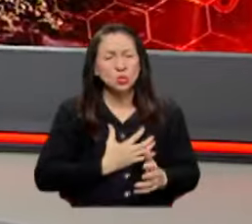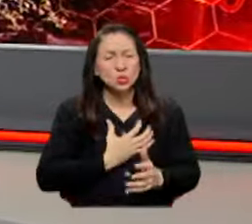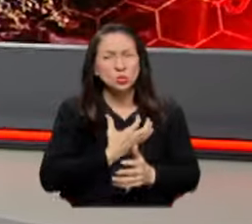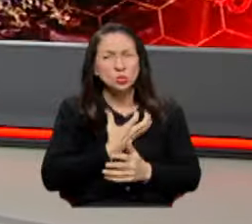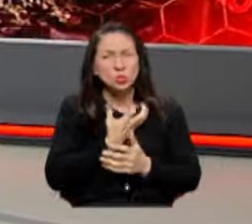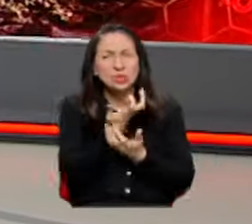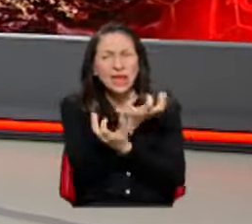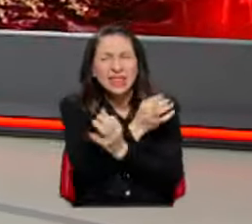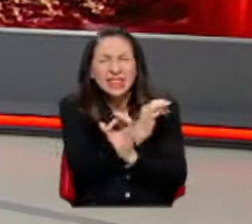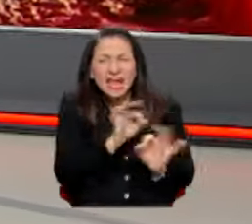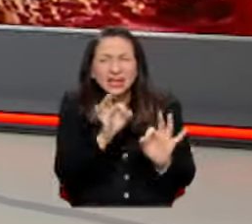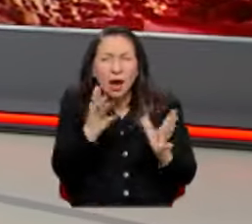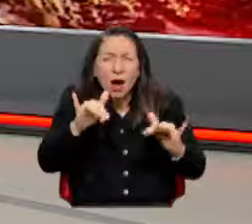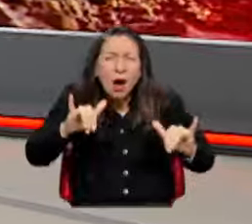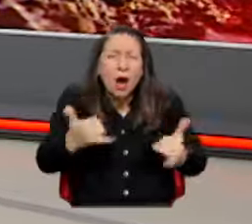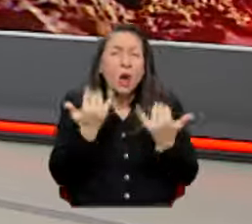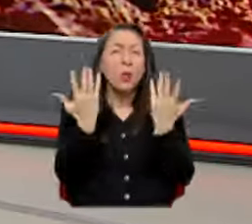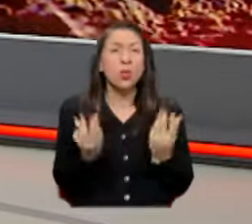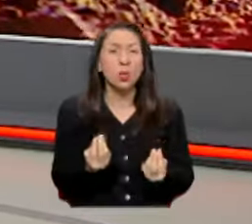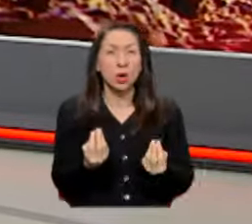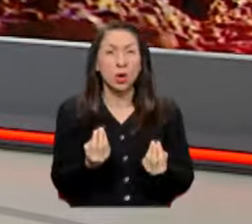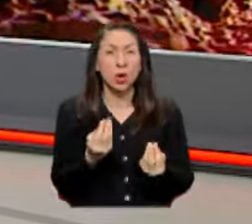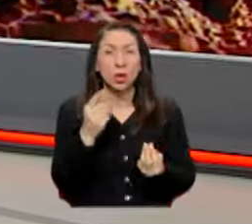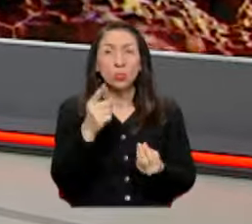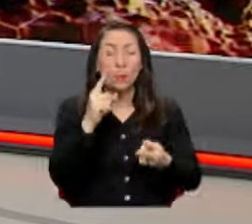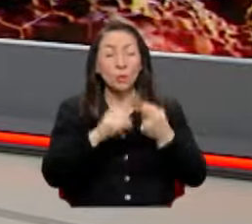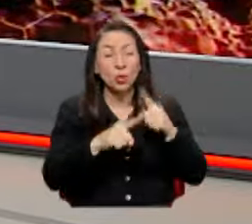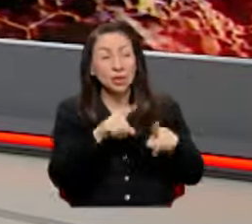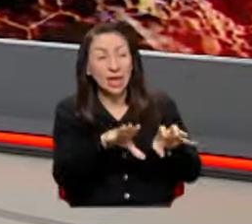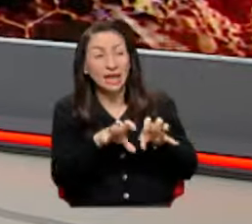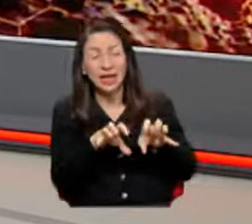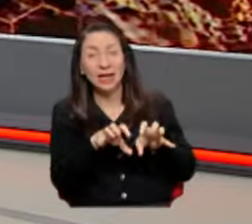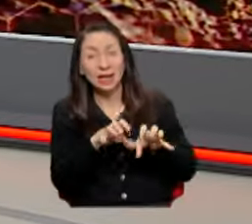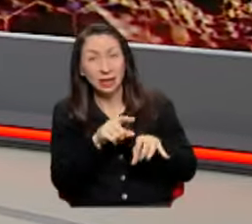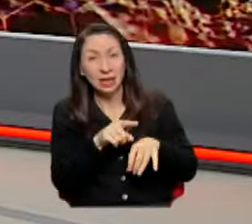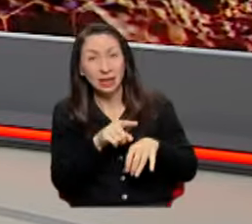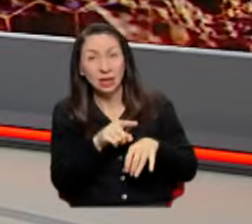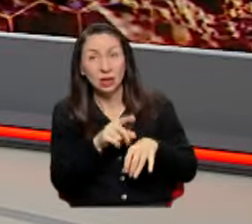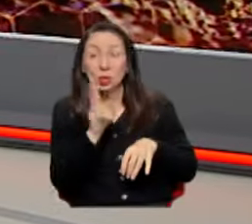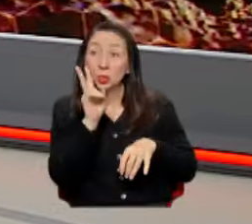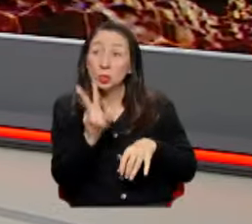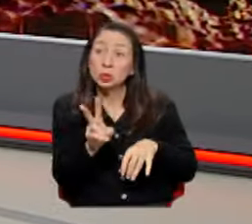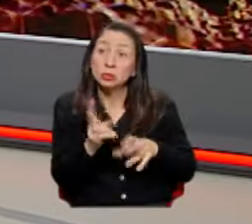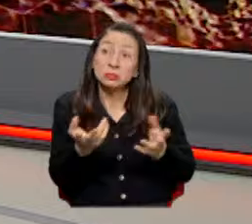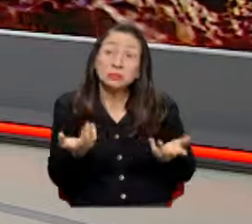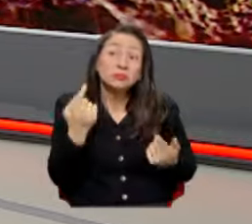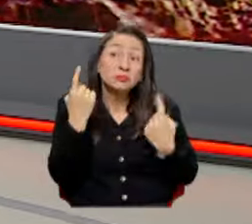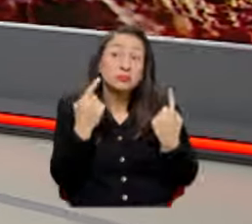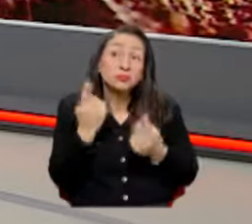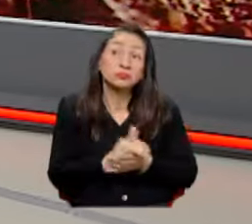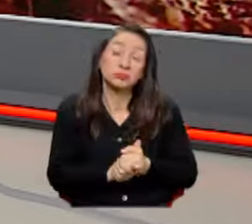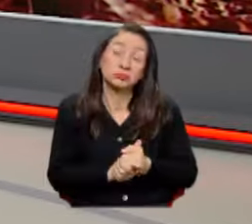net hissedilir daha da derinleşiyor bunun siyasi etkilerini göreceğiz diye